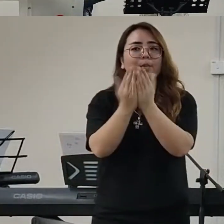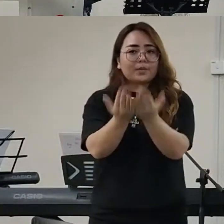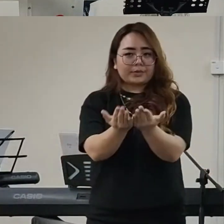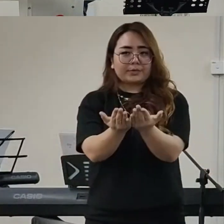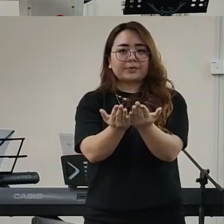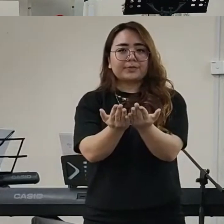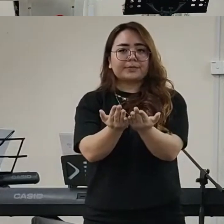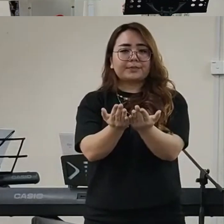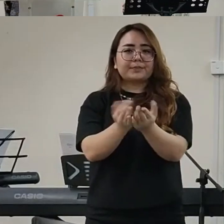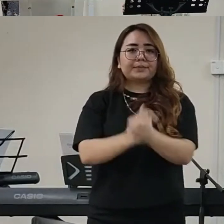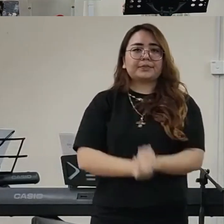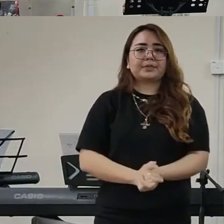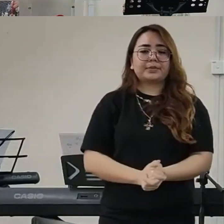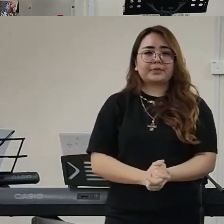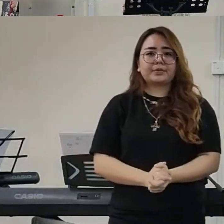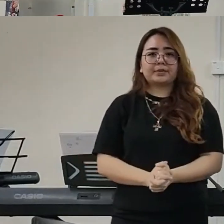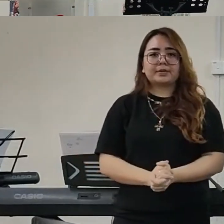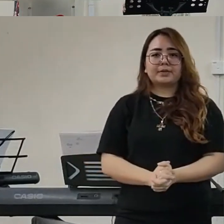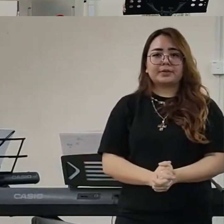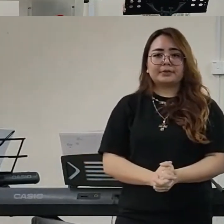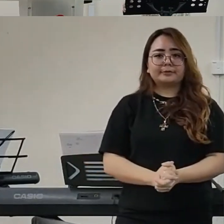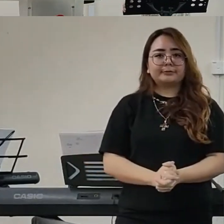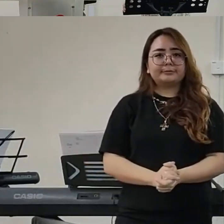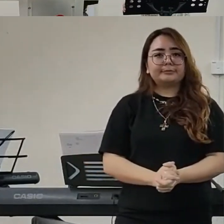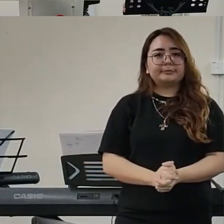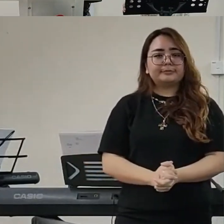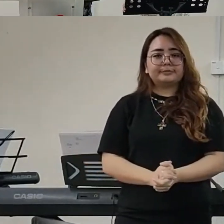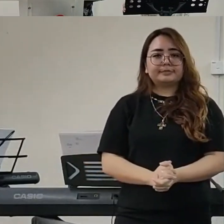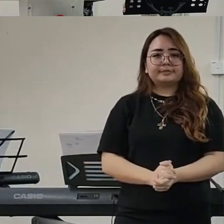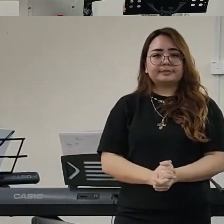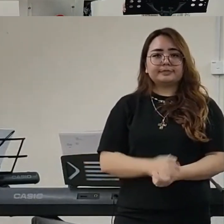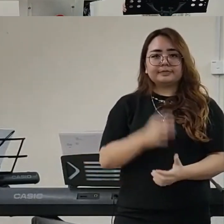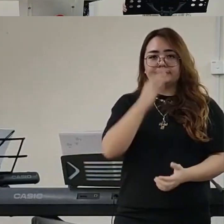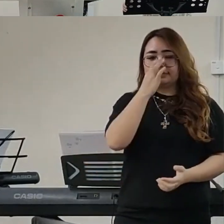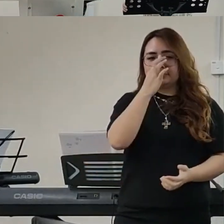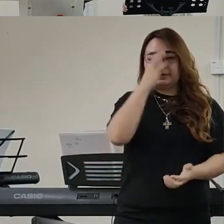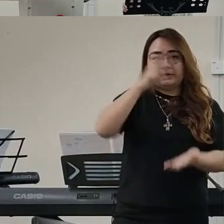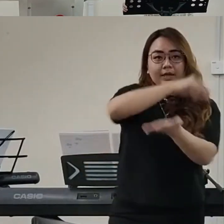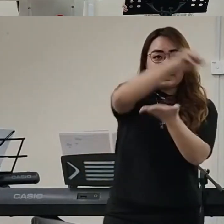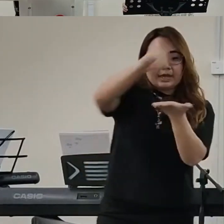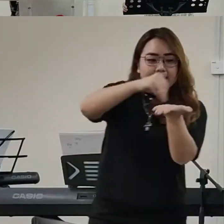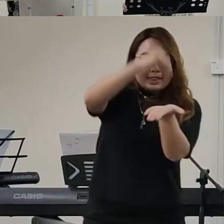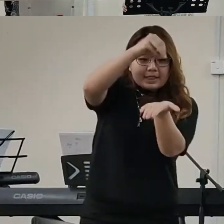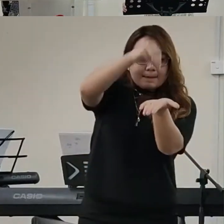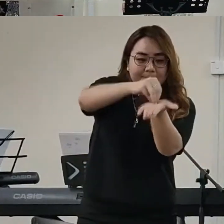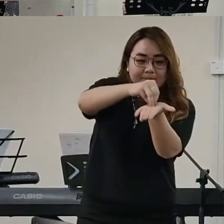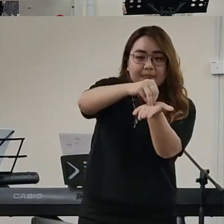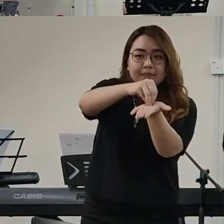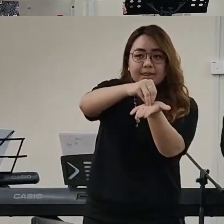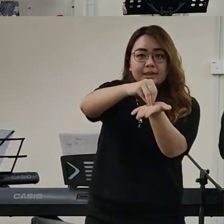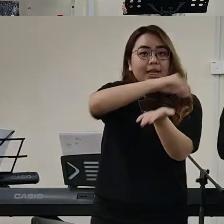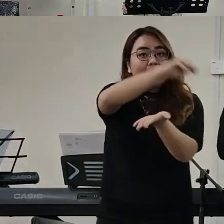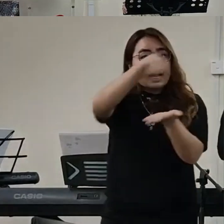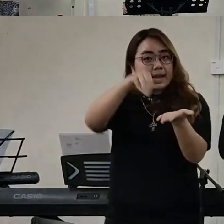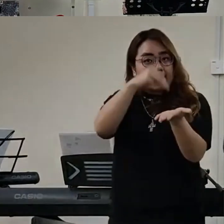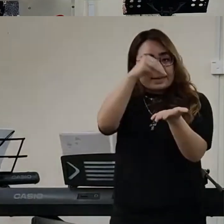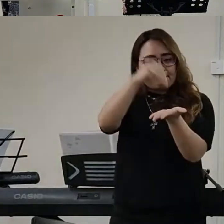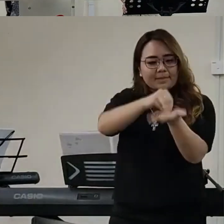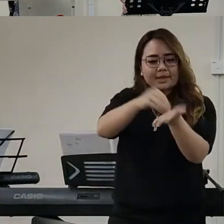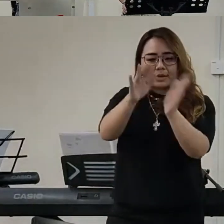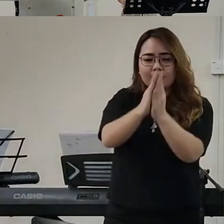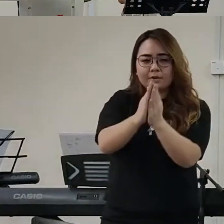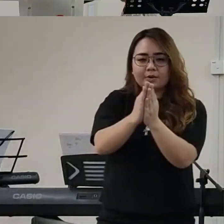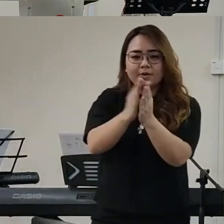它的意思的。 And right smack in the middle of the Bible, there's another five books. This is you should know because I bring this up all the